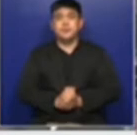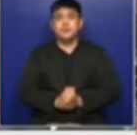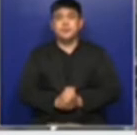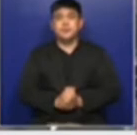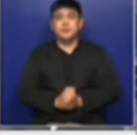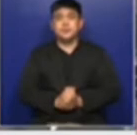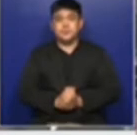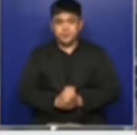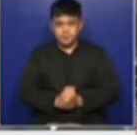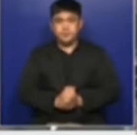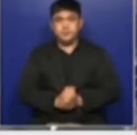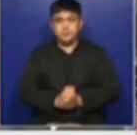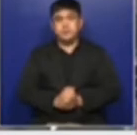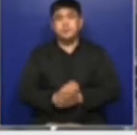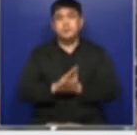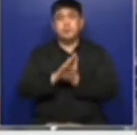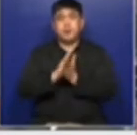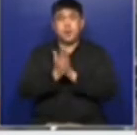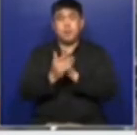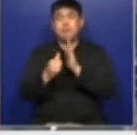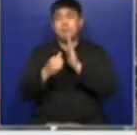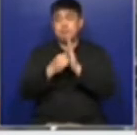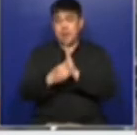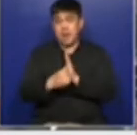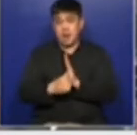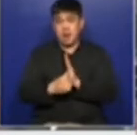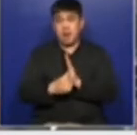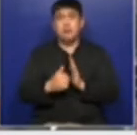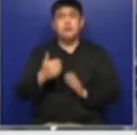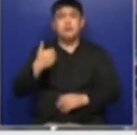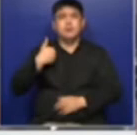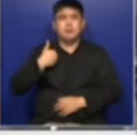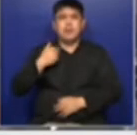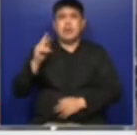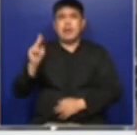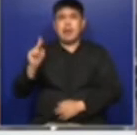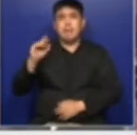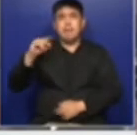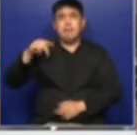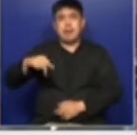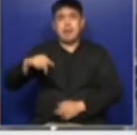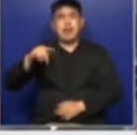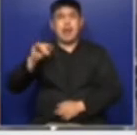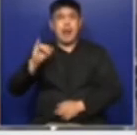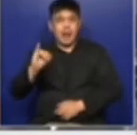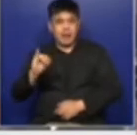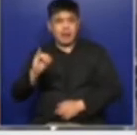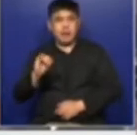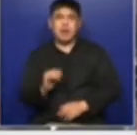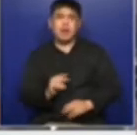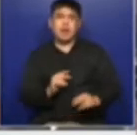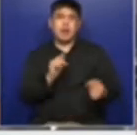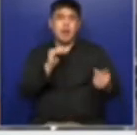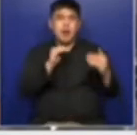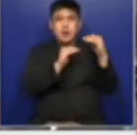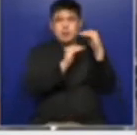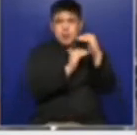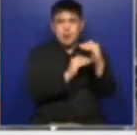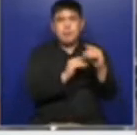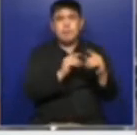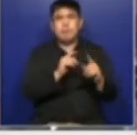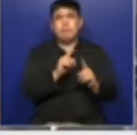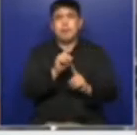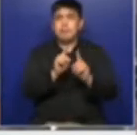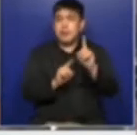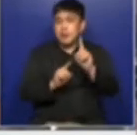เรื่องปฏิรูปเนี่ยจะต้องมีการมี KPI มีข้อกำหนดชัดเจนว่าเราจะทำไงเพื่อจะ